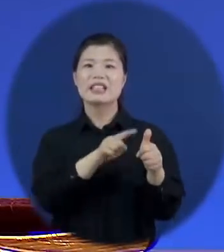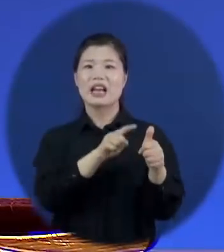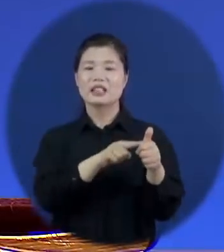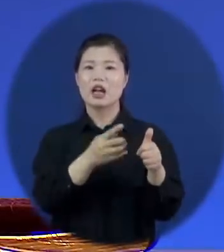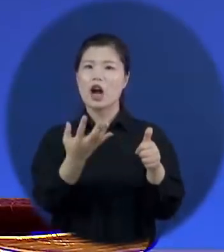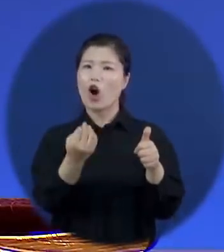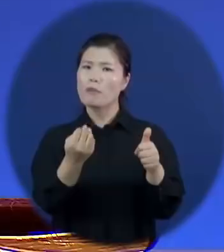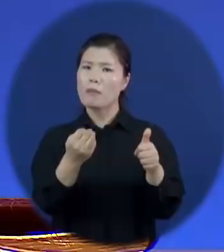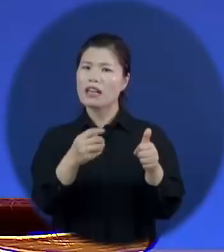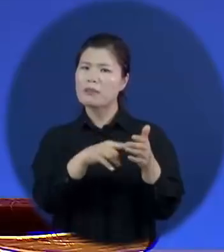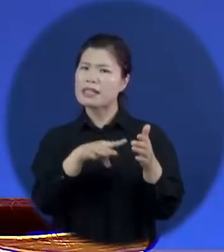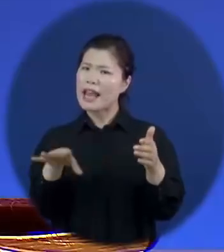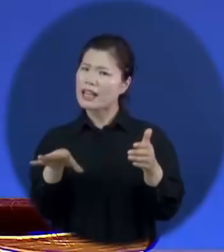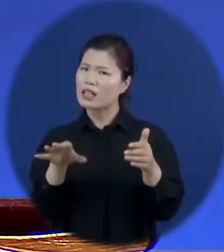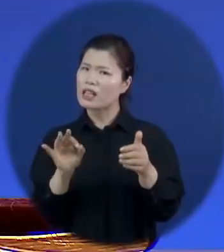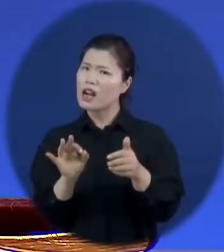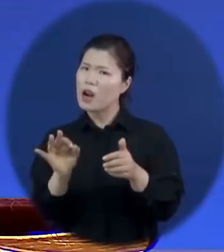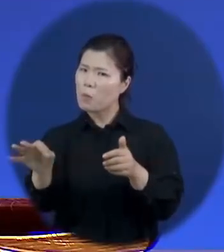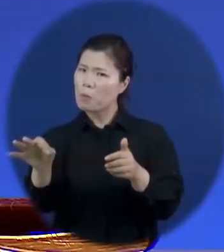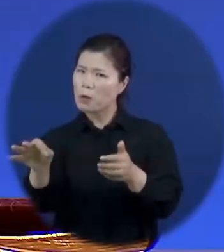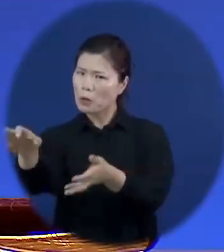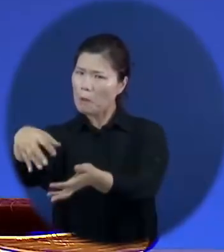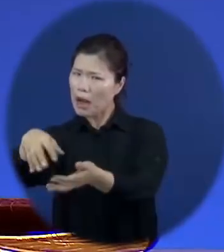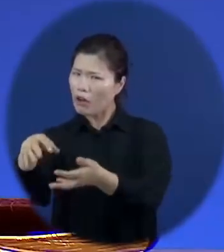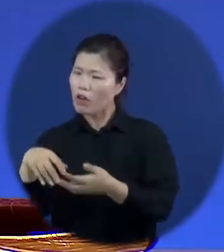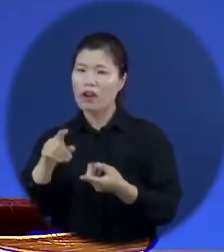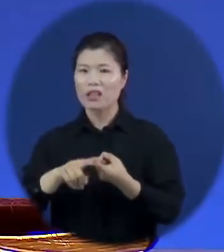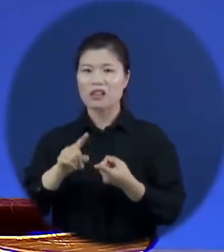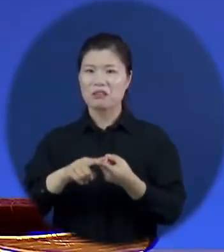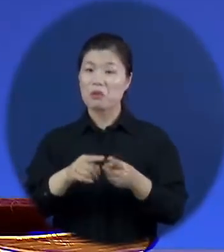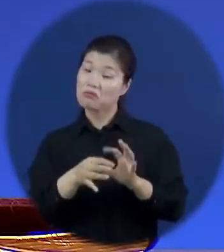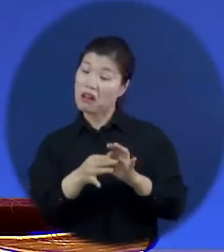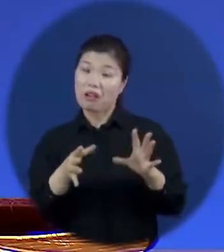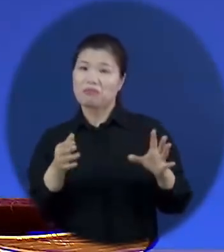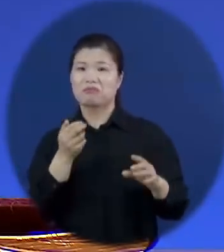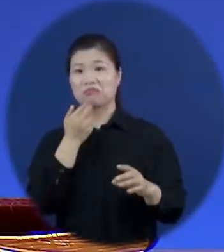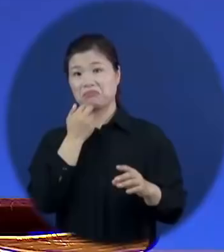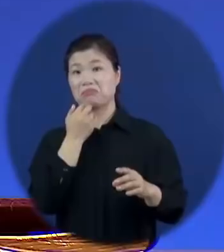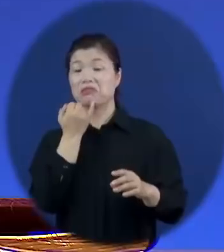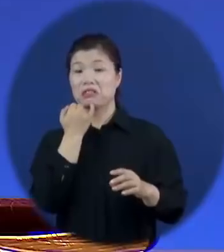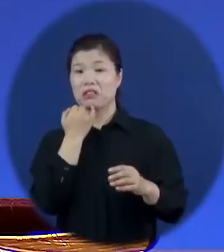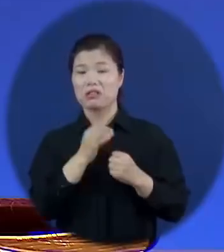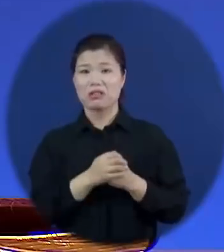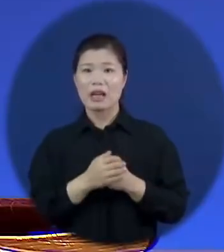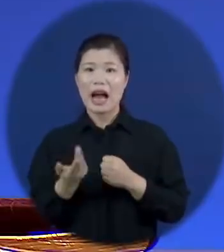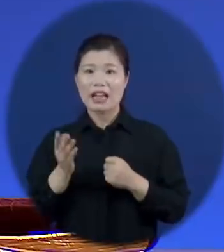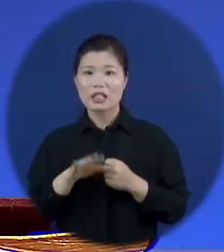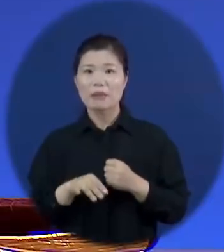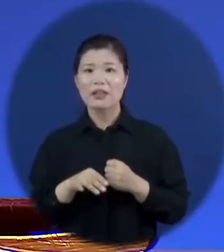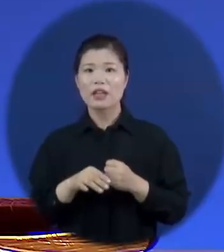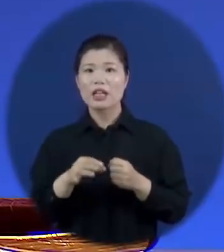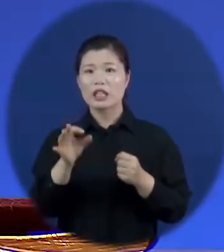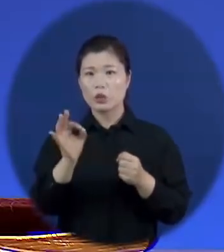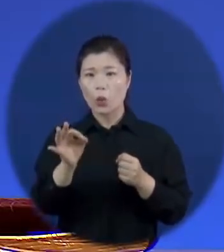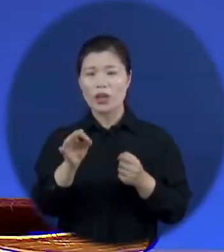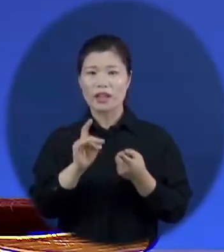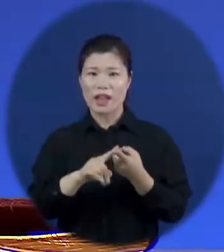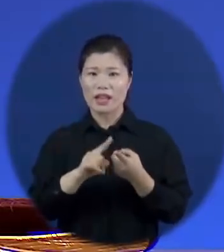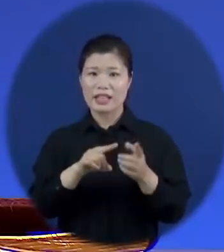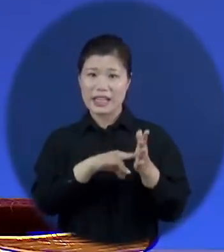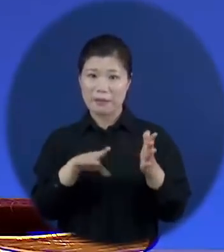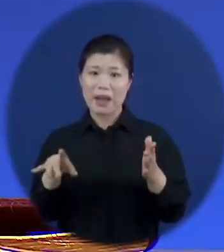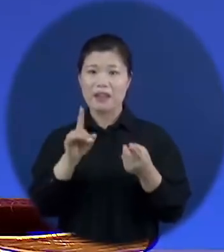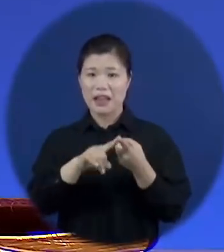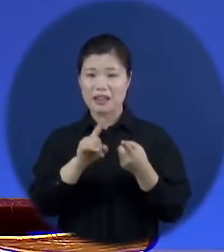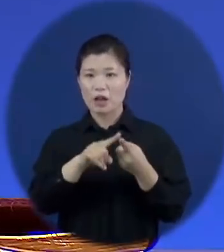얼마만큼 세금을 부과해서 걷어들이느냐에는 상관하지 않았습니다. 단지 부과된 그